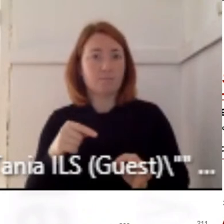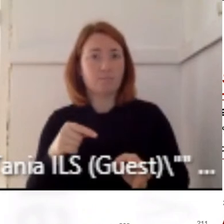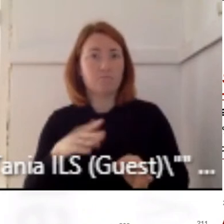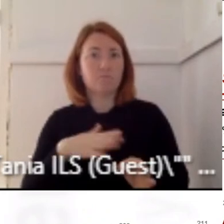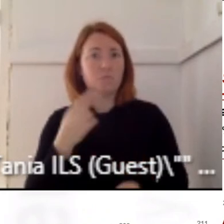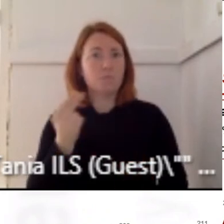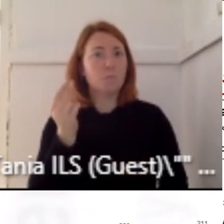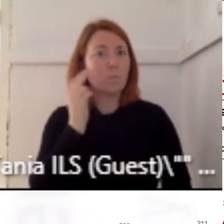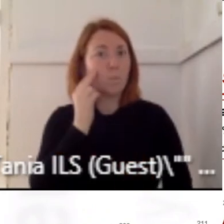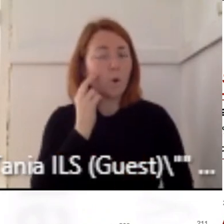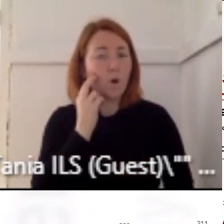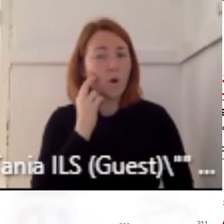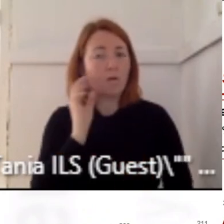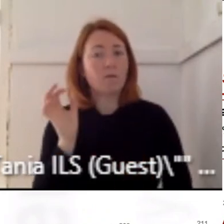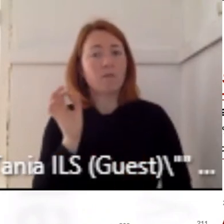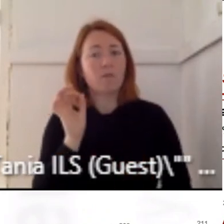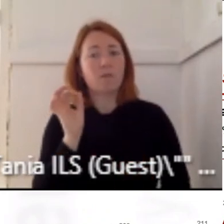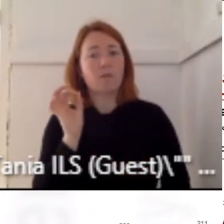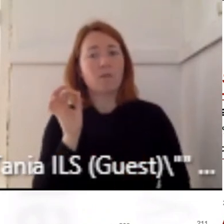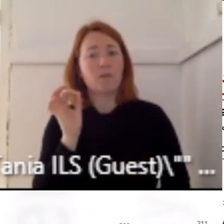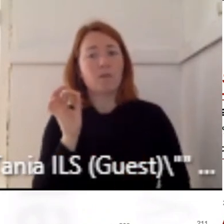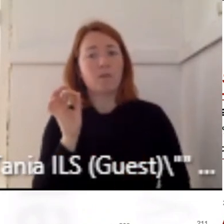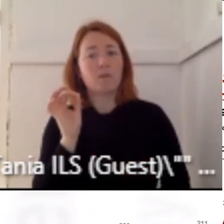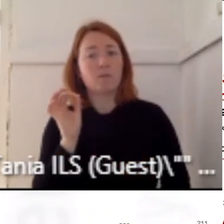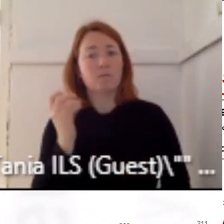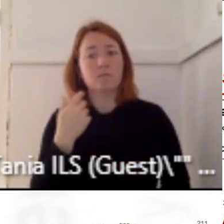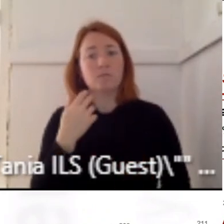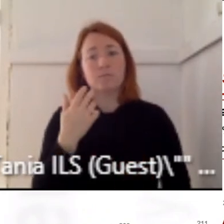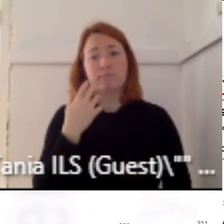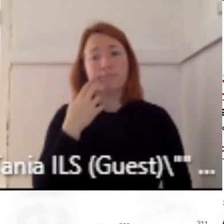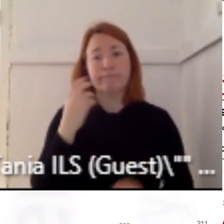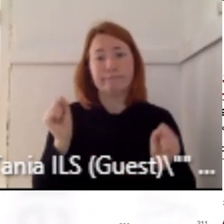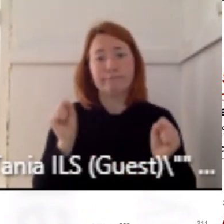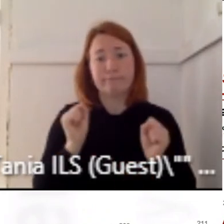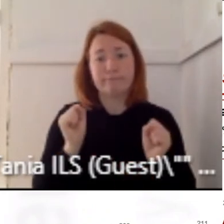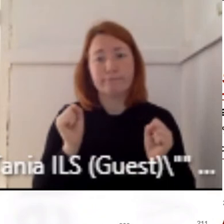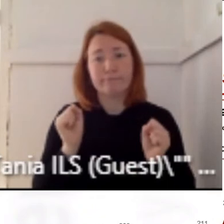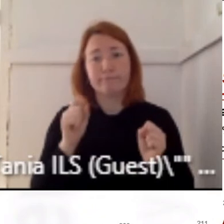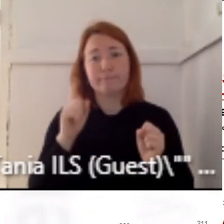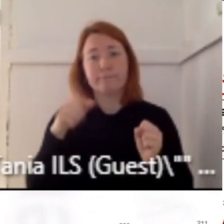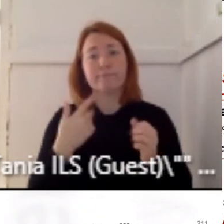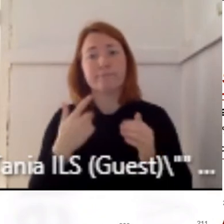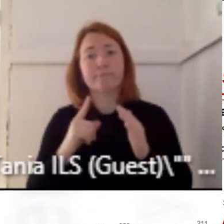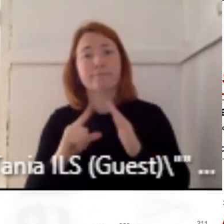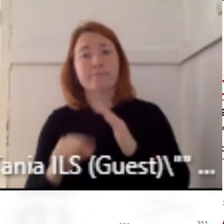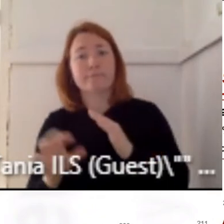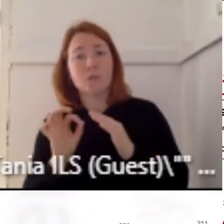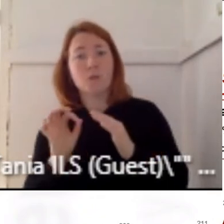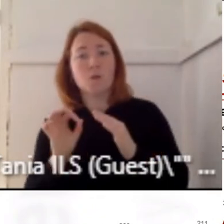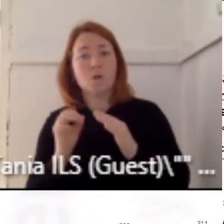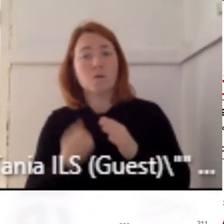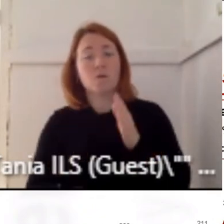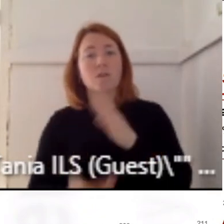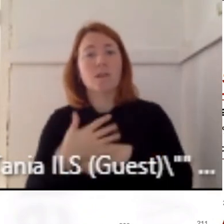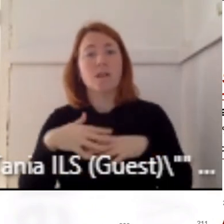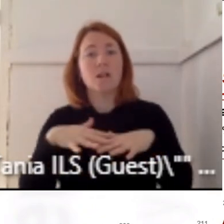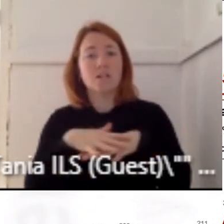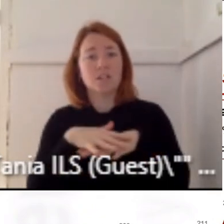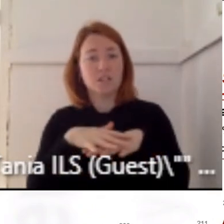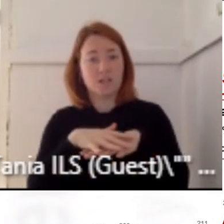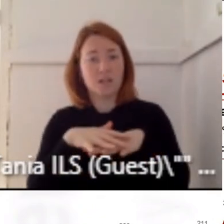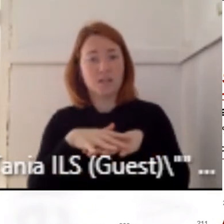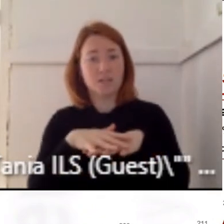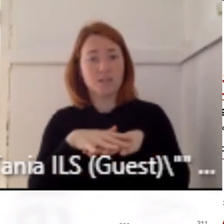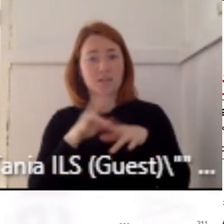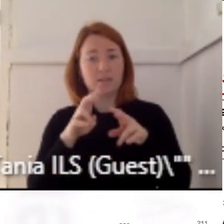i de terror, i aquesta dificultat diguem, de sortir i d'establir xarxa, ja no només a nivell